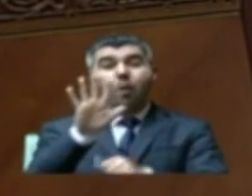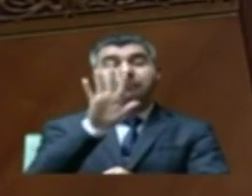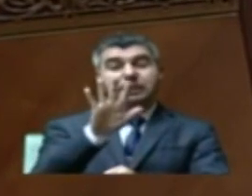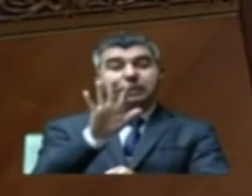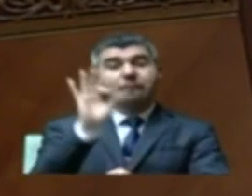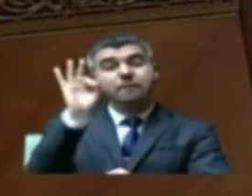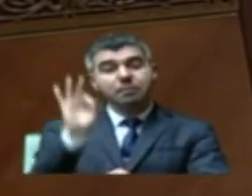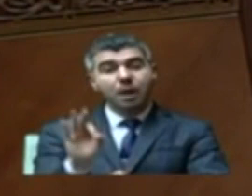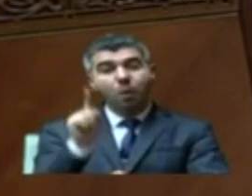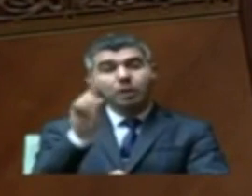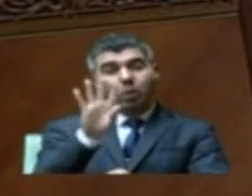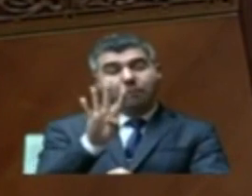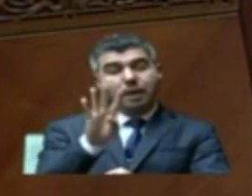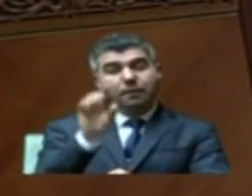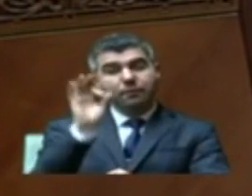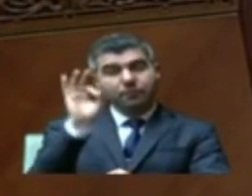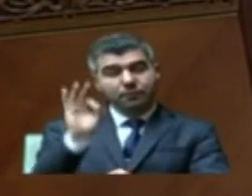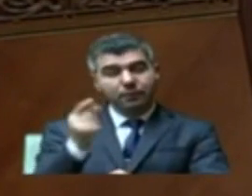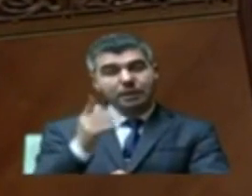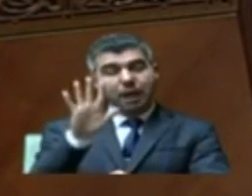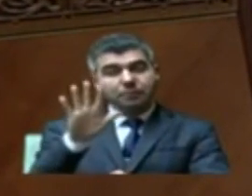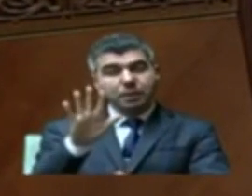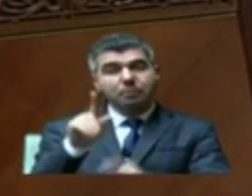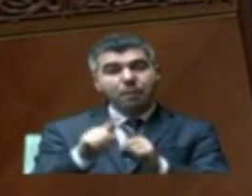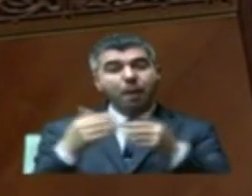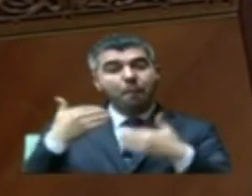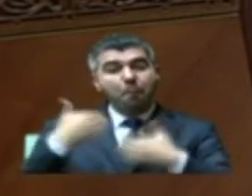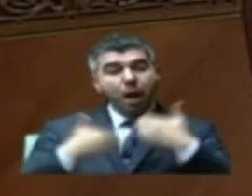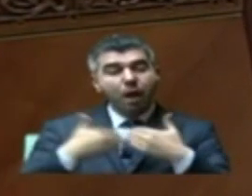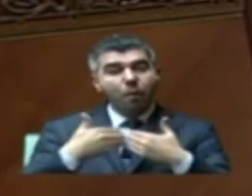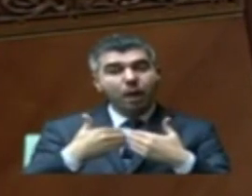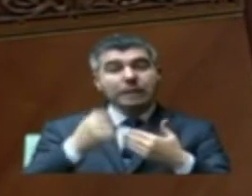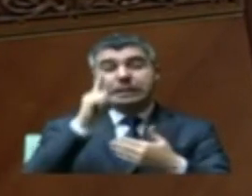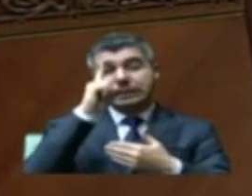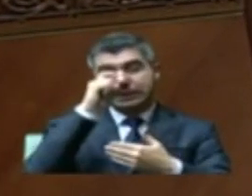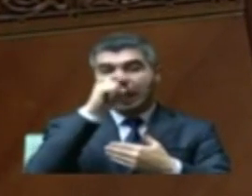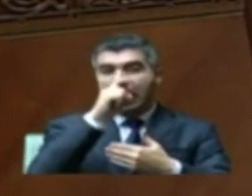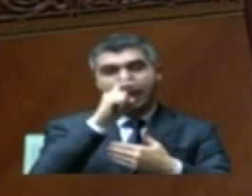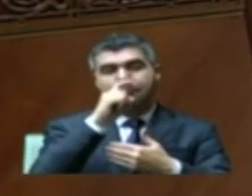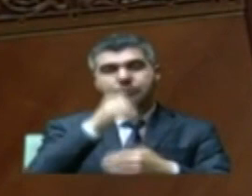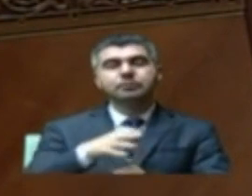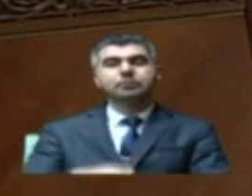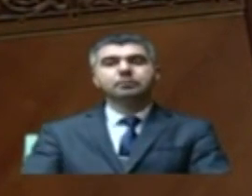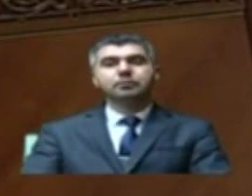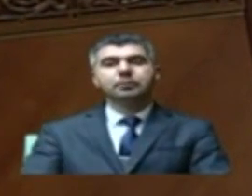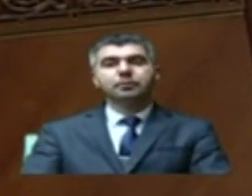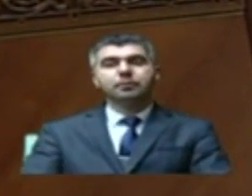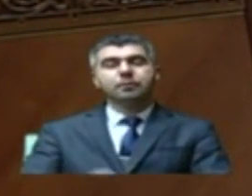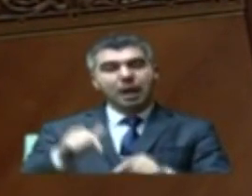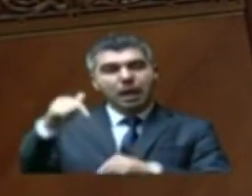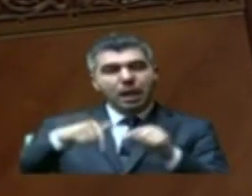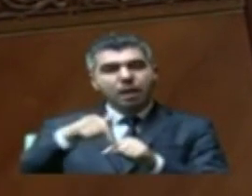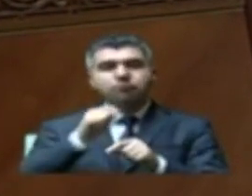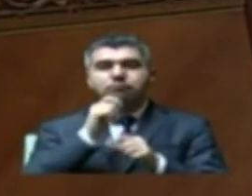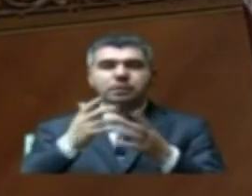من هذا 41.5% تعاني من إعاقة من متوسطة إلى عميقة. إذن بالفعل كاين واحد